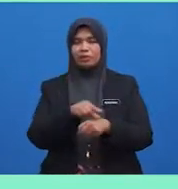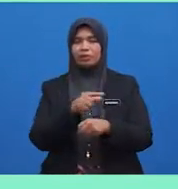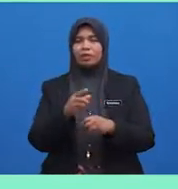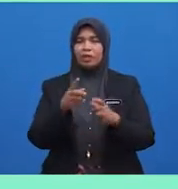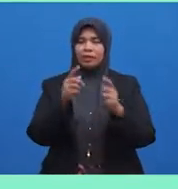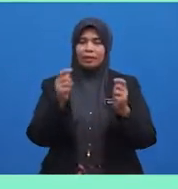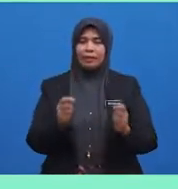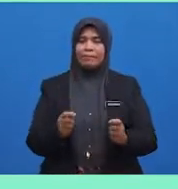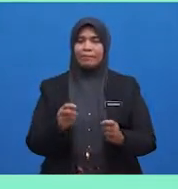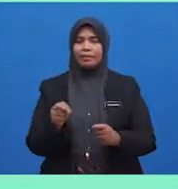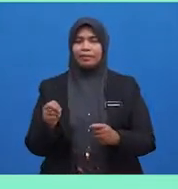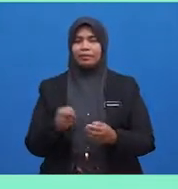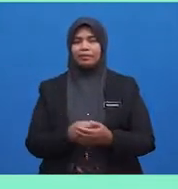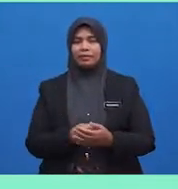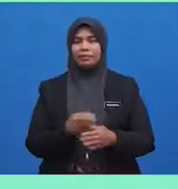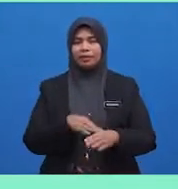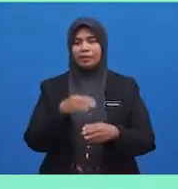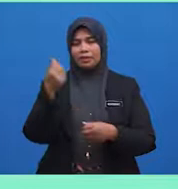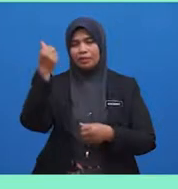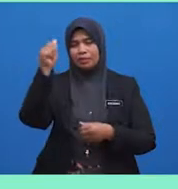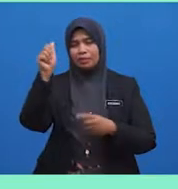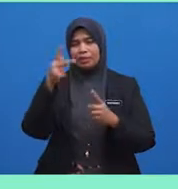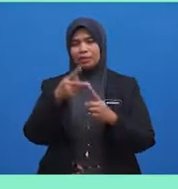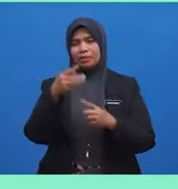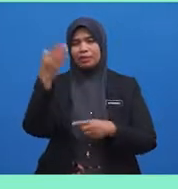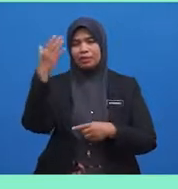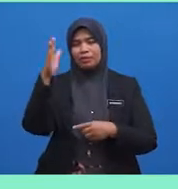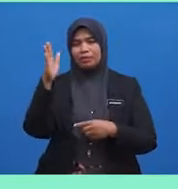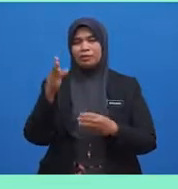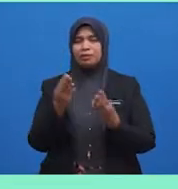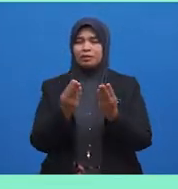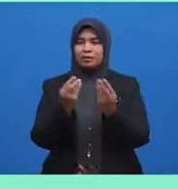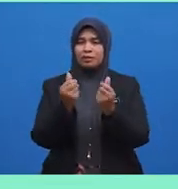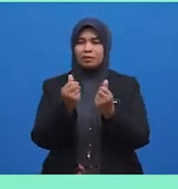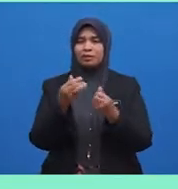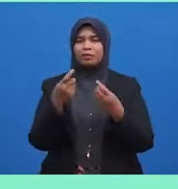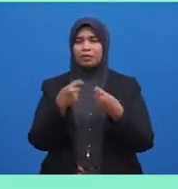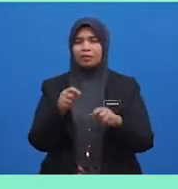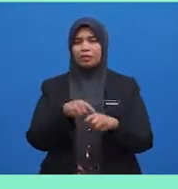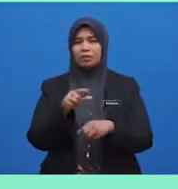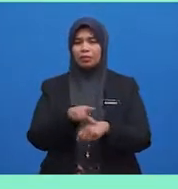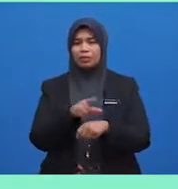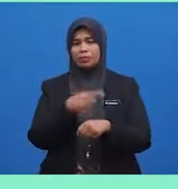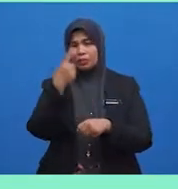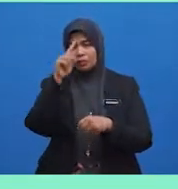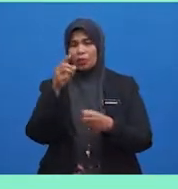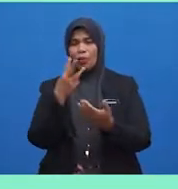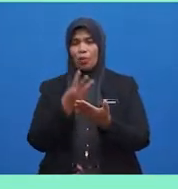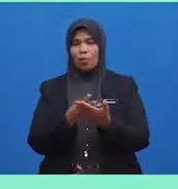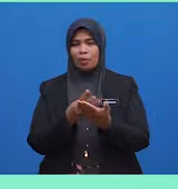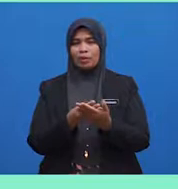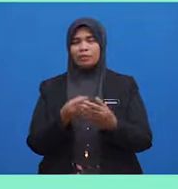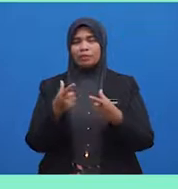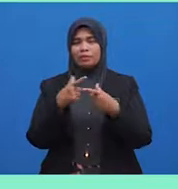Pada abad ke-15 ini, biji timah telah digunakan sebagai mata wang bagi urusan perdagangan. Selain